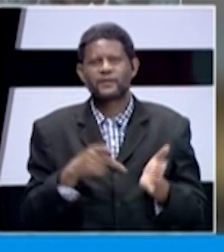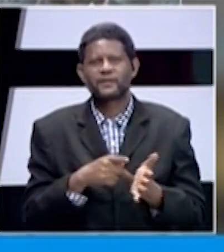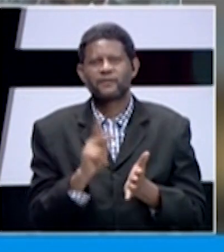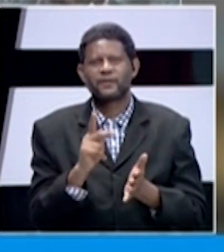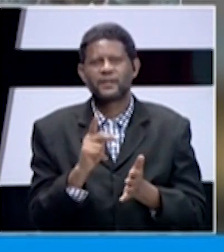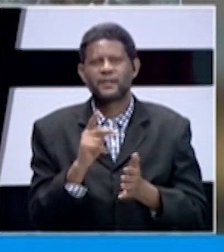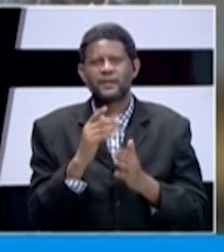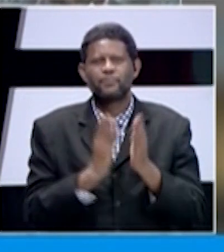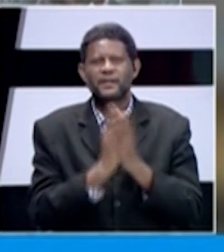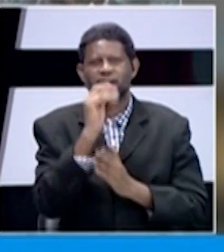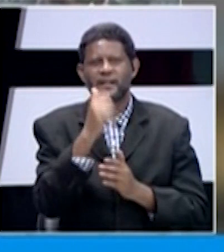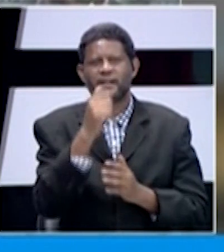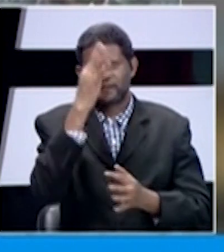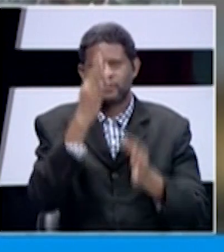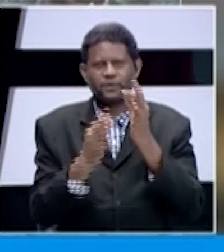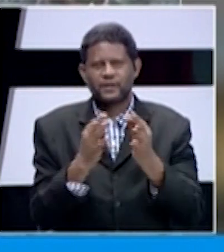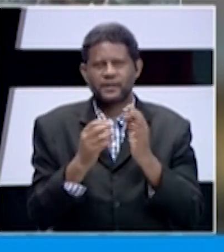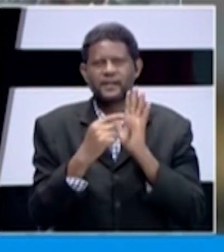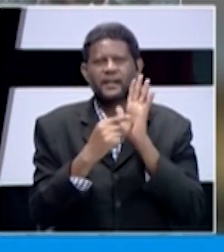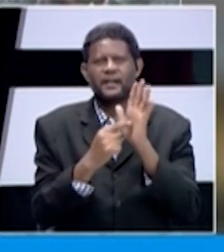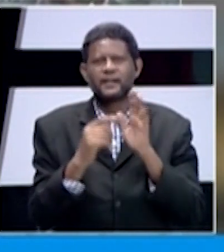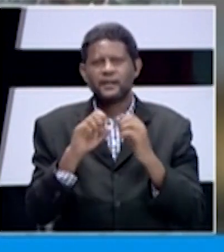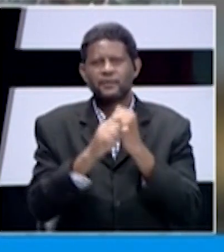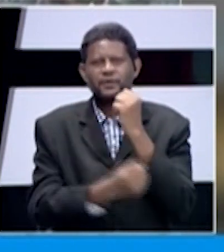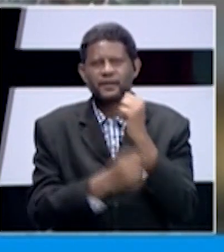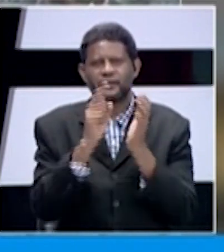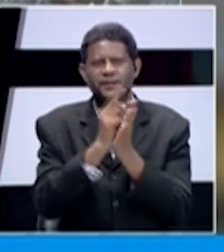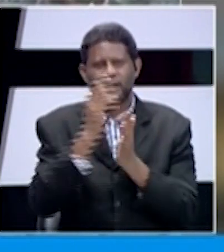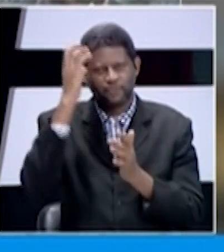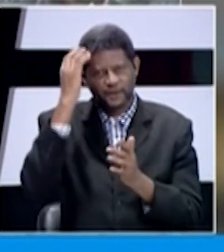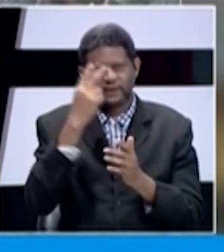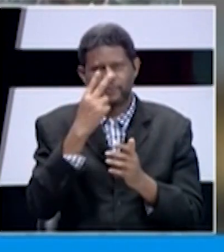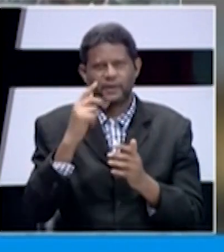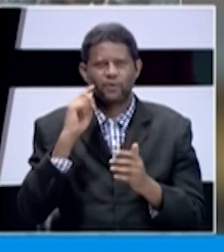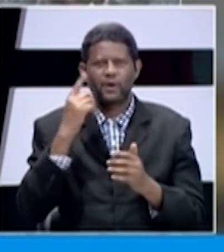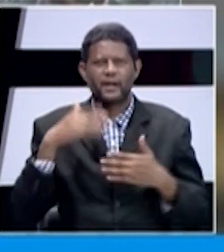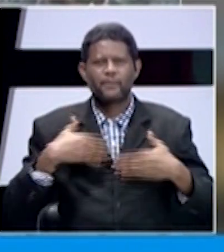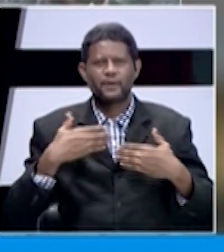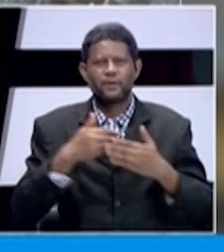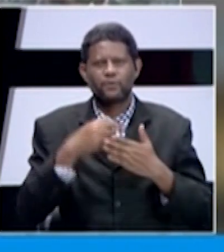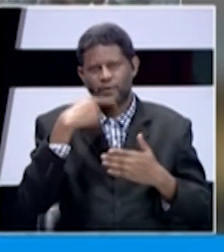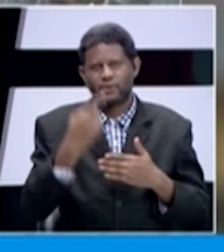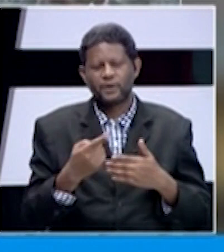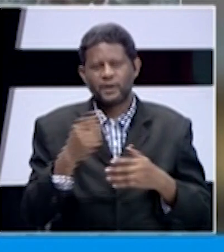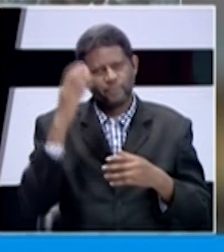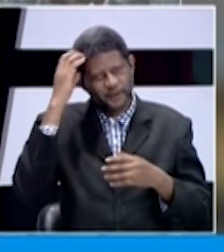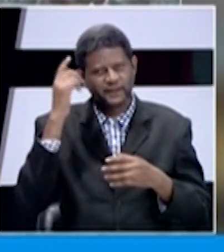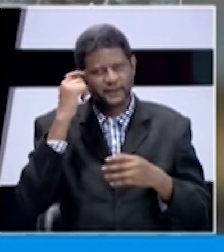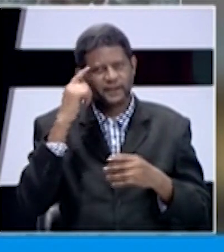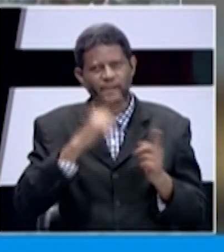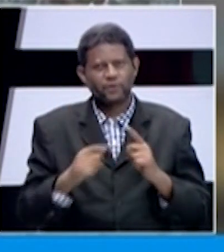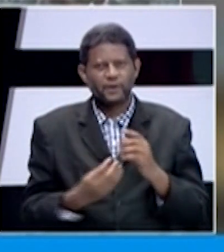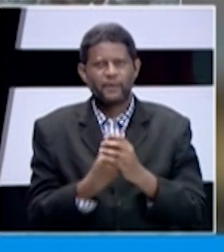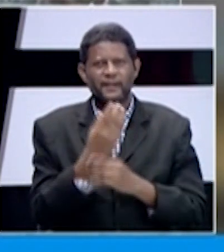اللو مسال عرسة وسعنا زق هذا مسرتا حقا ومن قستي نمرعي انكو عقاكو ميلو من قستي تقرأي وين